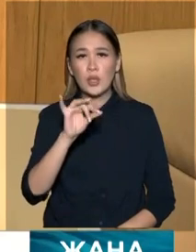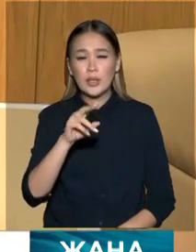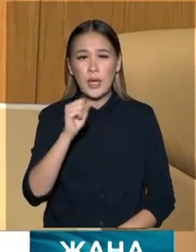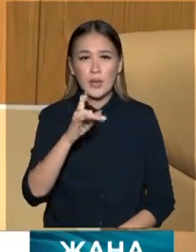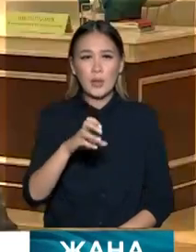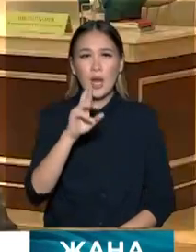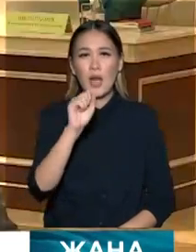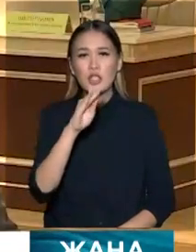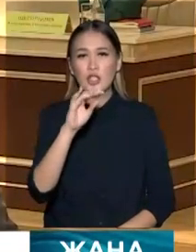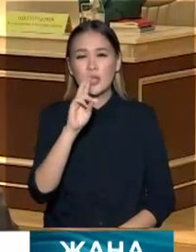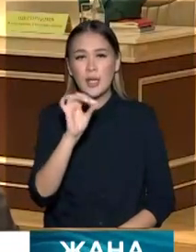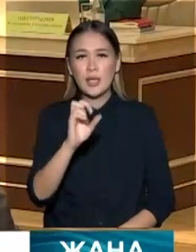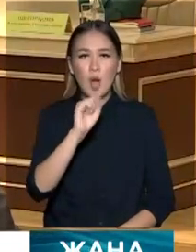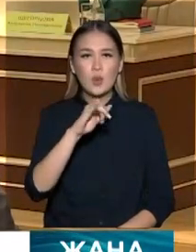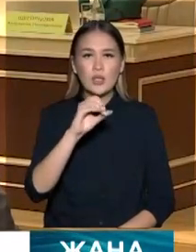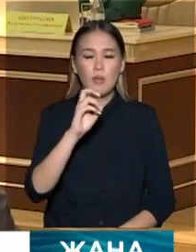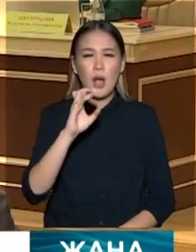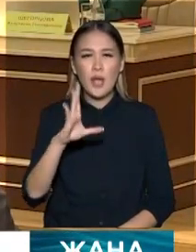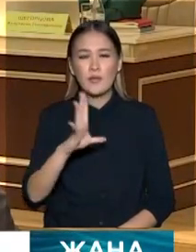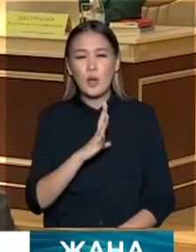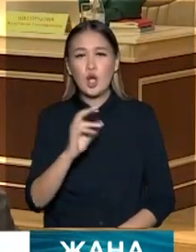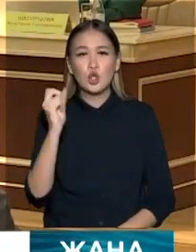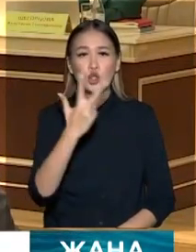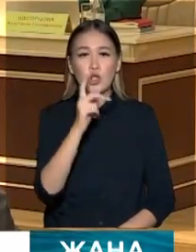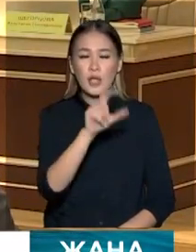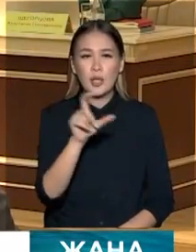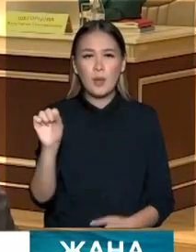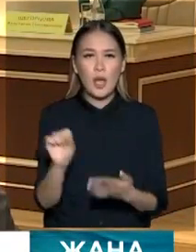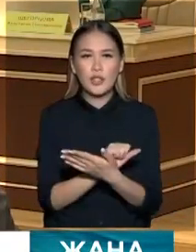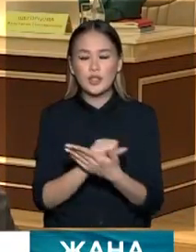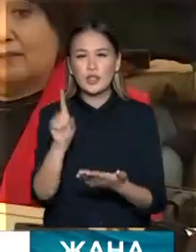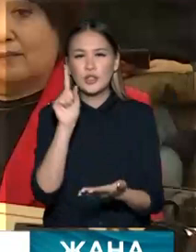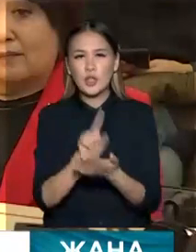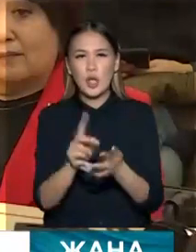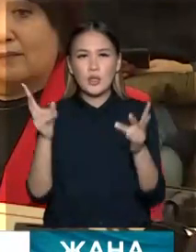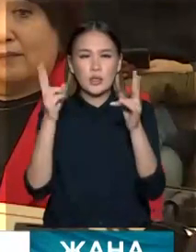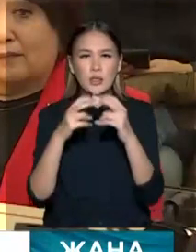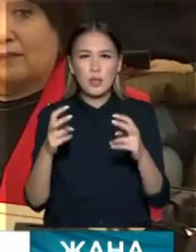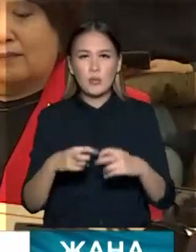Мейрам Қажыкен, Нұрлан Әуесбаев. Тағы үш адамның құжаттарын тиісті органдар